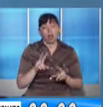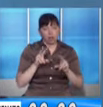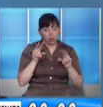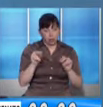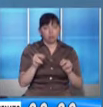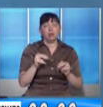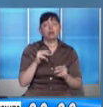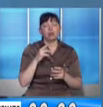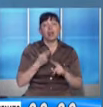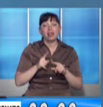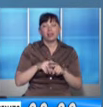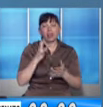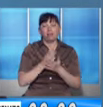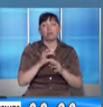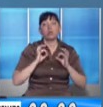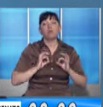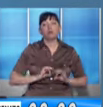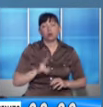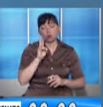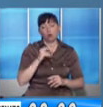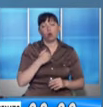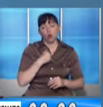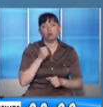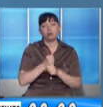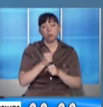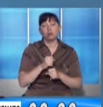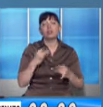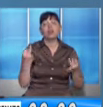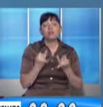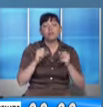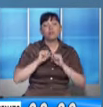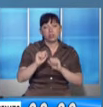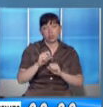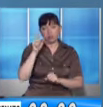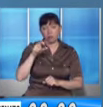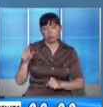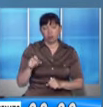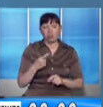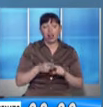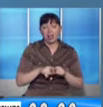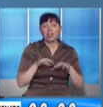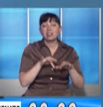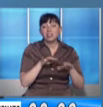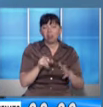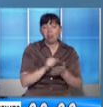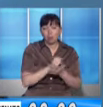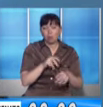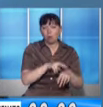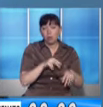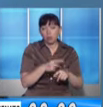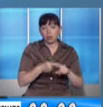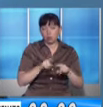o procuratură care să vrea să muncească în interesul cetățenilor, iar aceste dosare pe care le-au fost făcute de